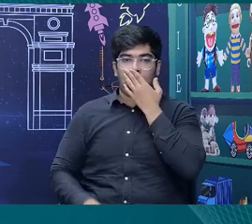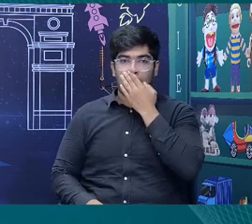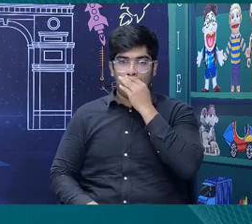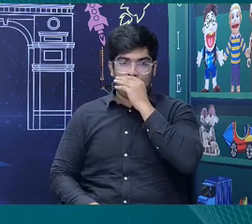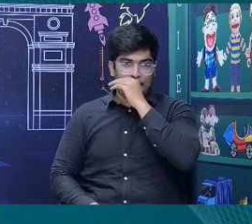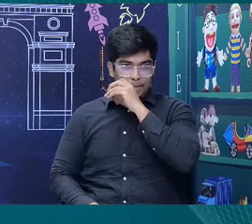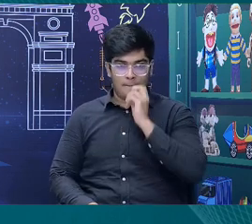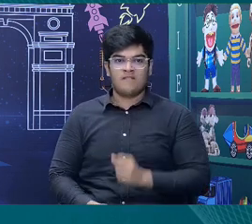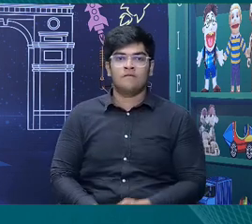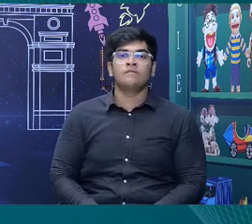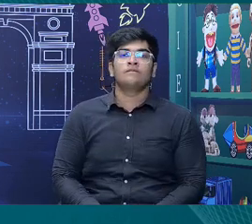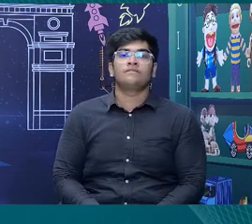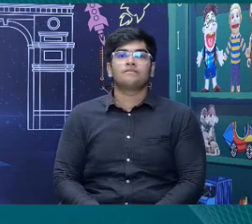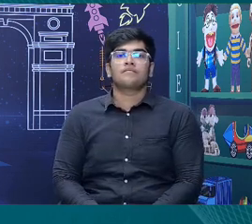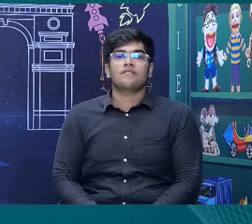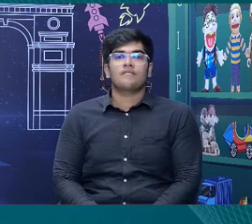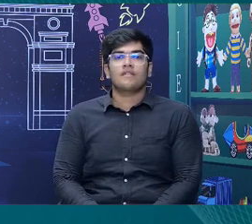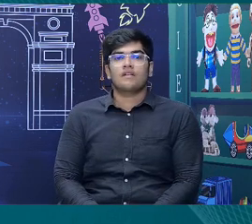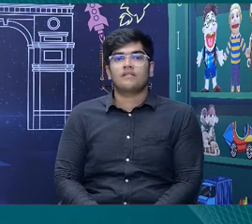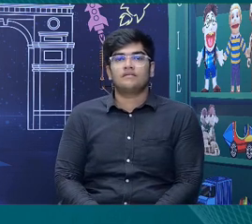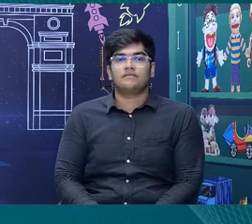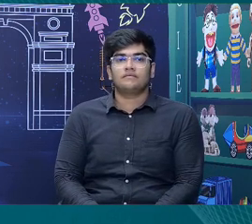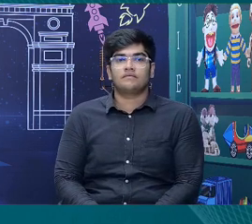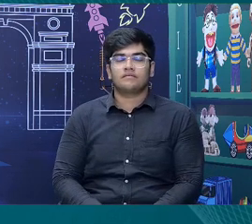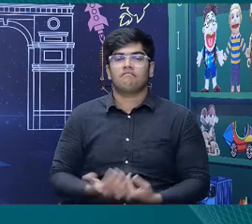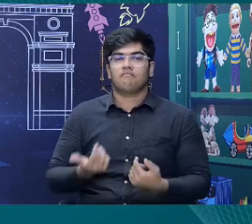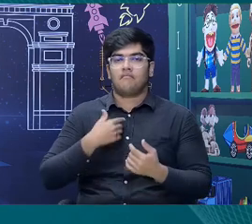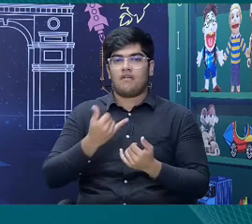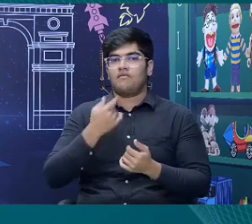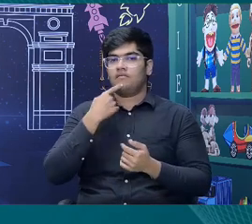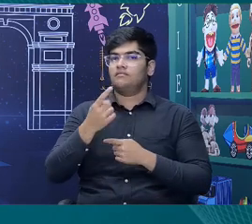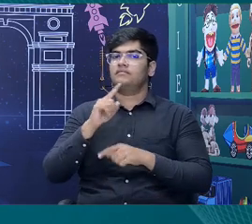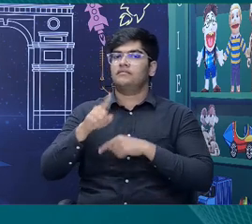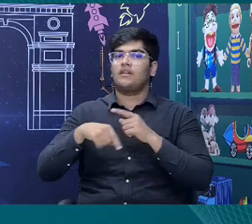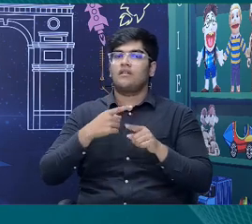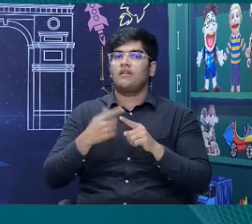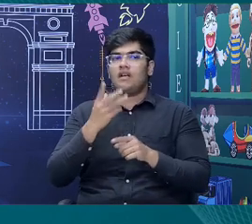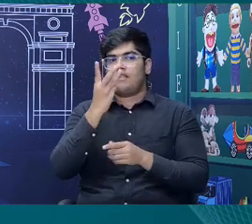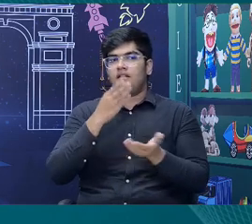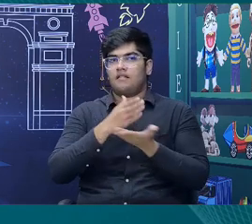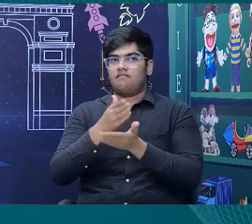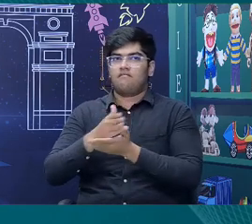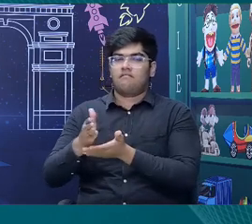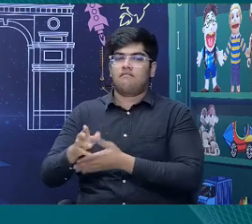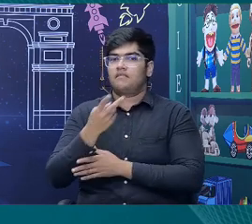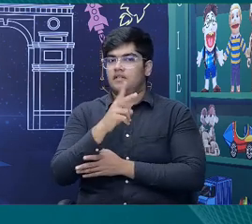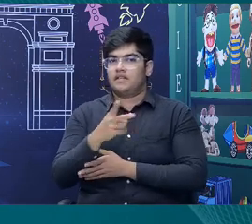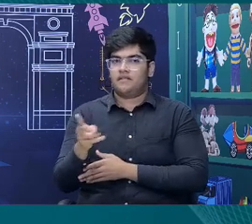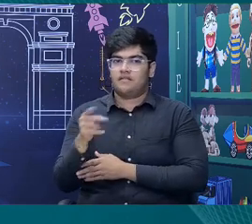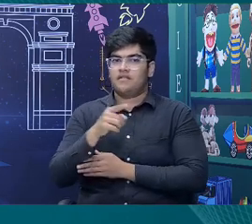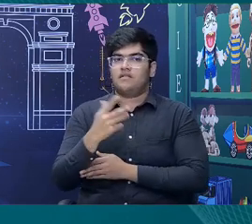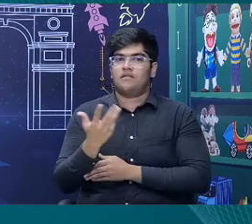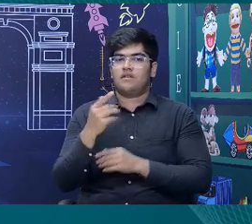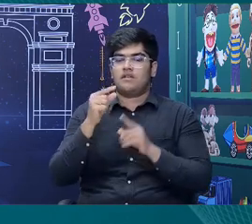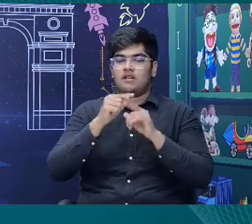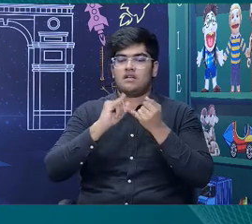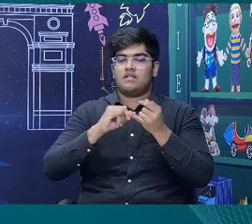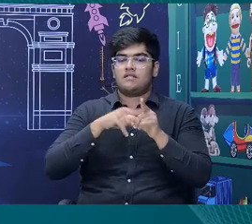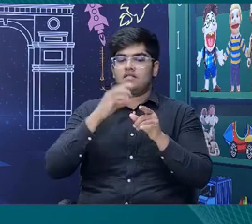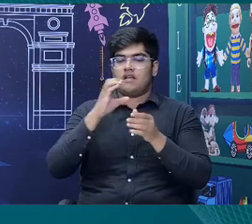लिए राइट तो जैसे कि हमने बात की एज वी डिस्कस अबाउट द थ्री डिफरेंट थेरेपी दैट आर साइकोडायनेमिक